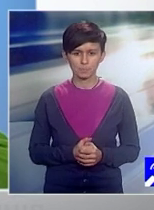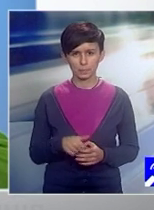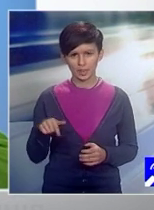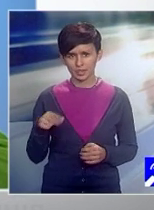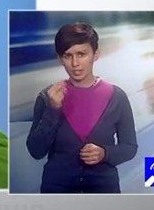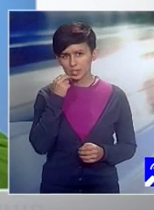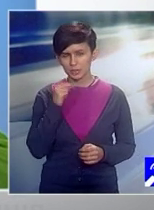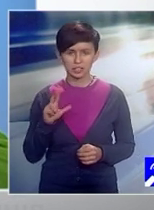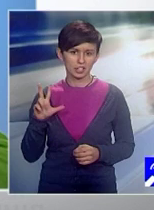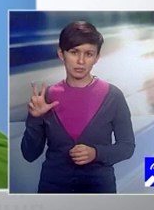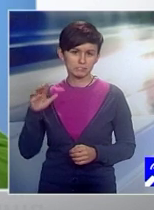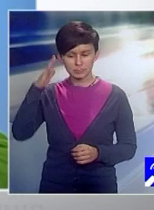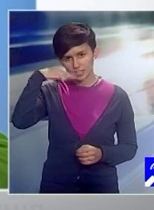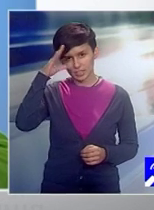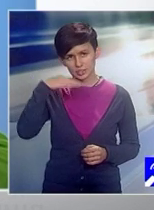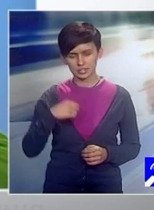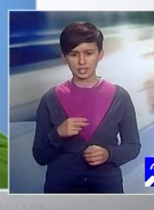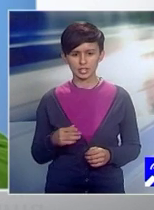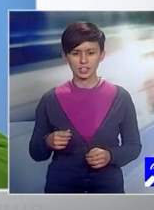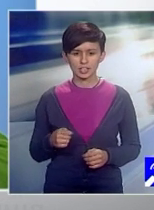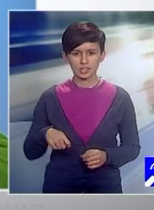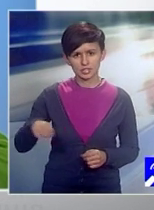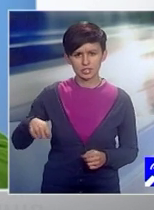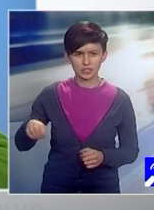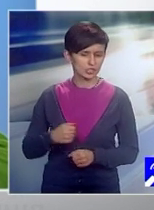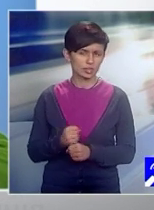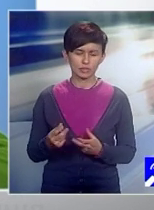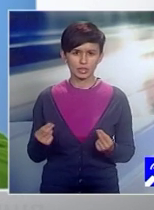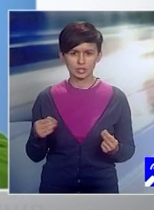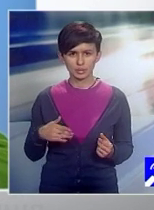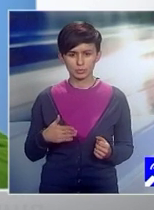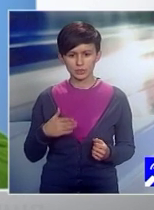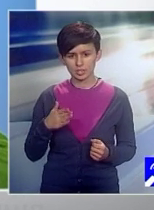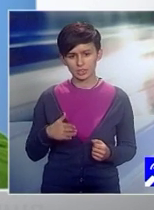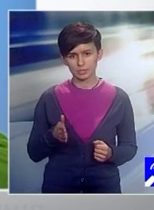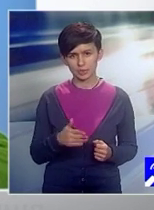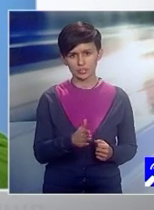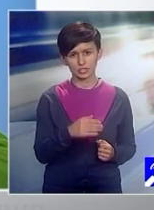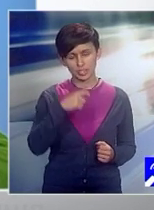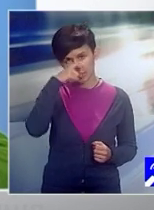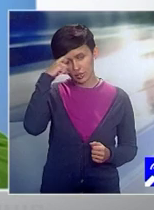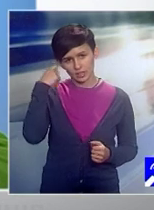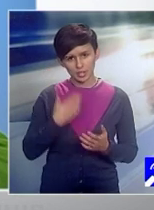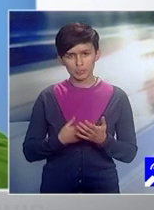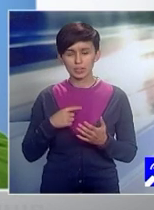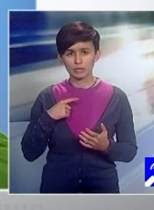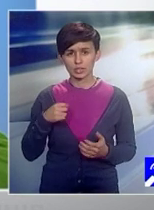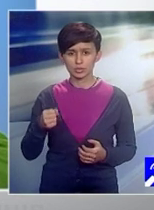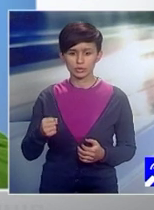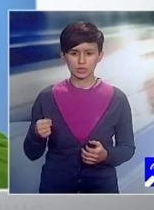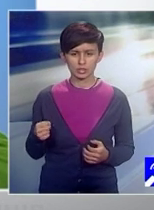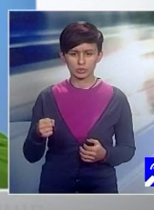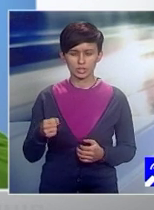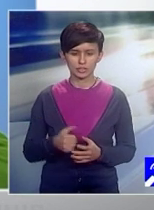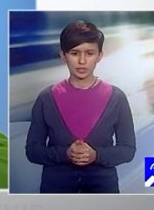2-3 zile, se gătește foarte mult pește vara pentru că sunt turiști. Dar în rest nu este nebunia aia.